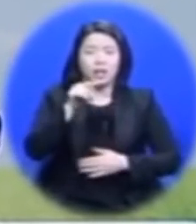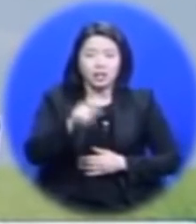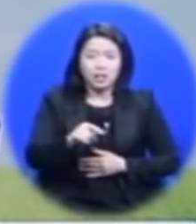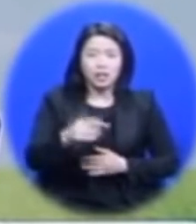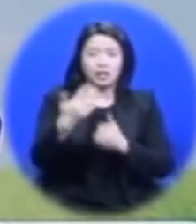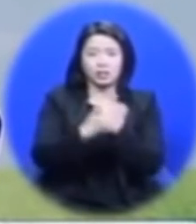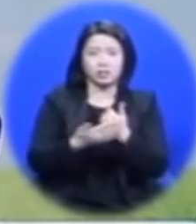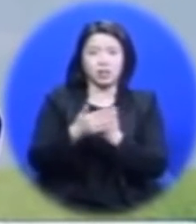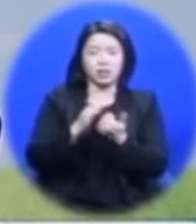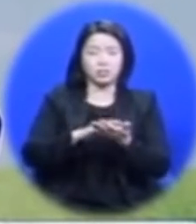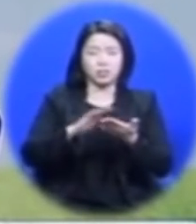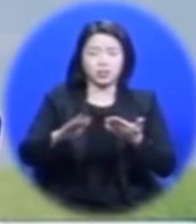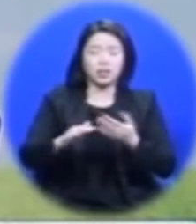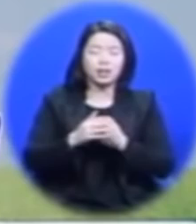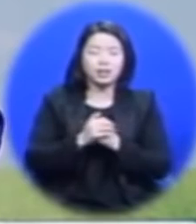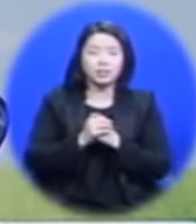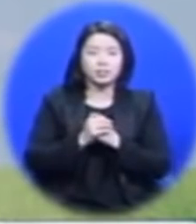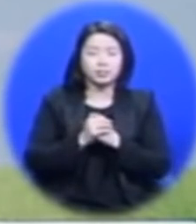은혜예요.